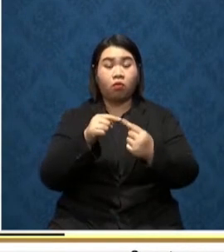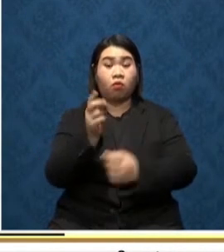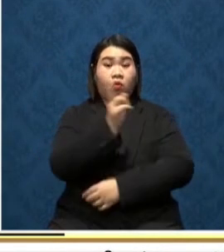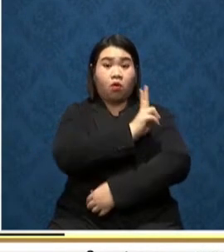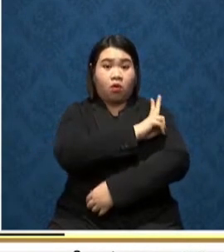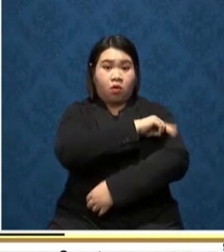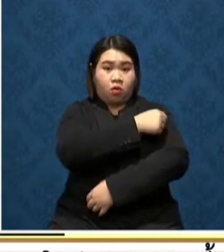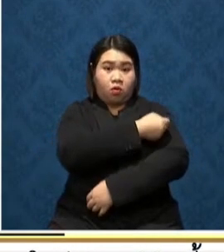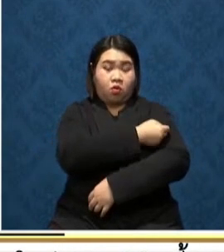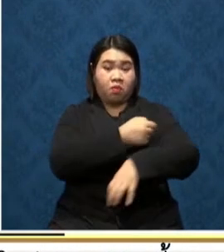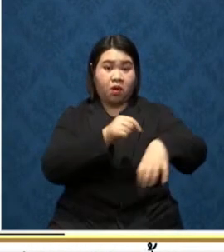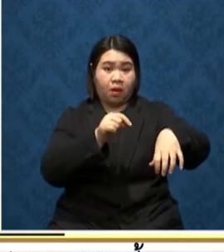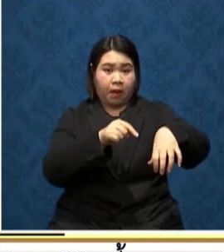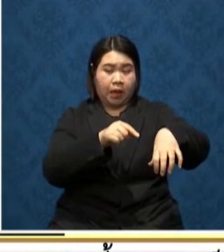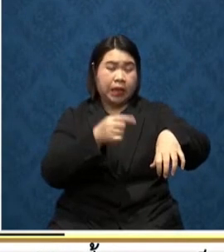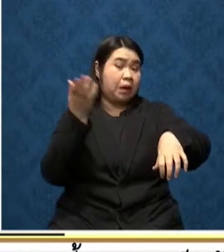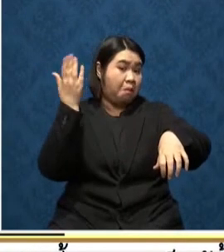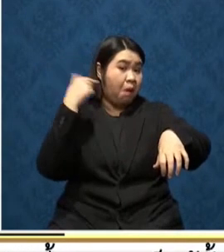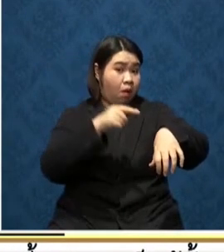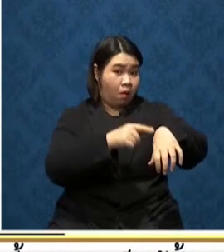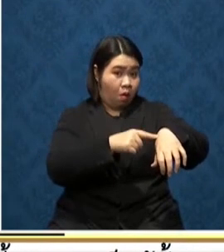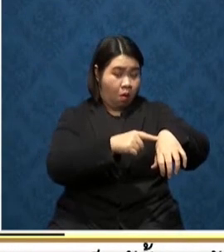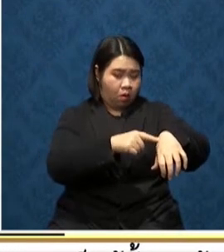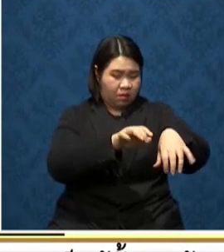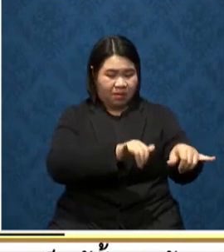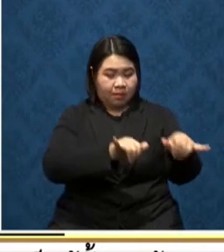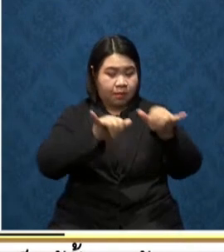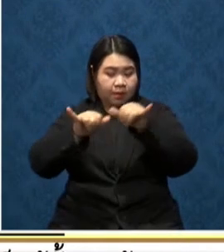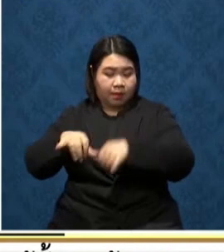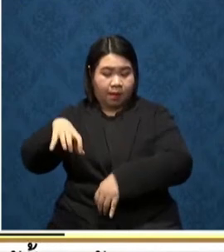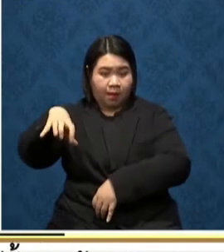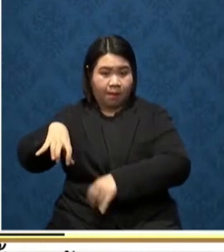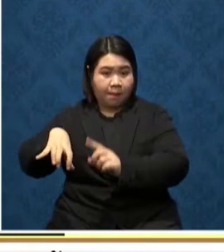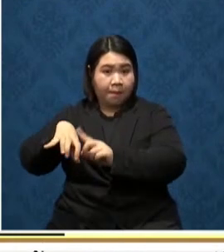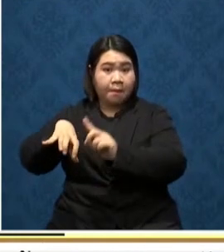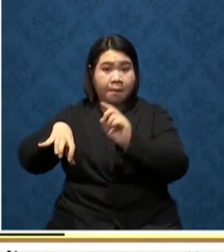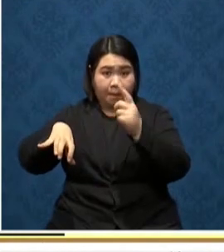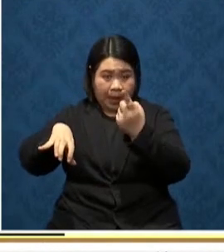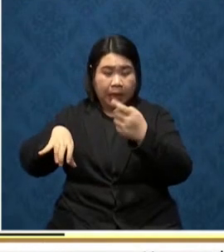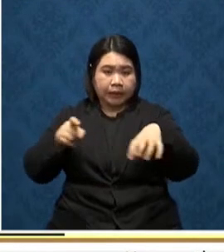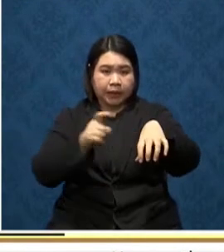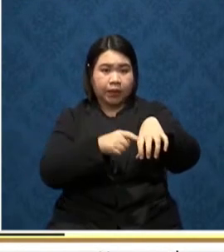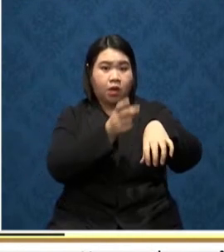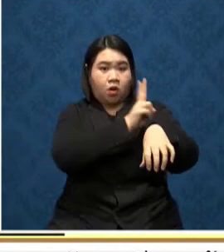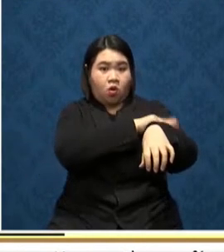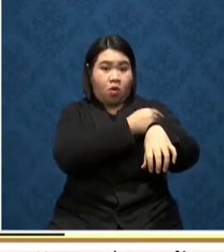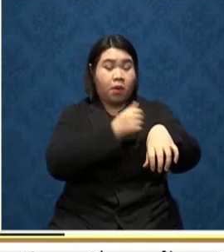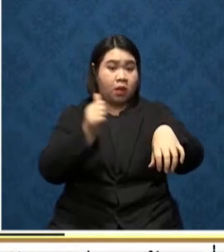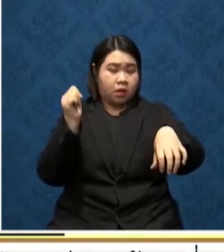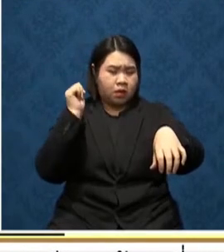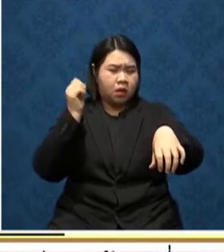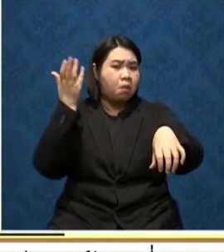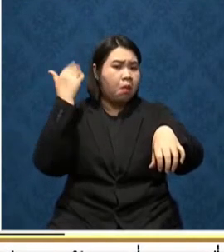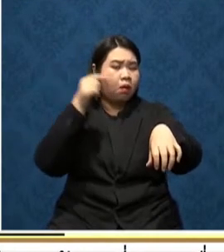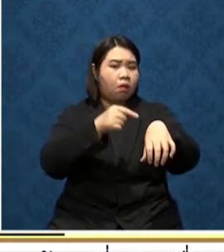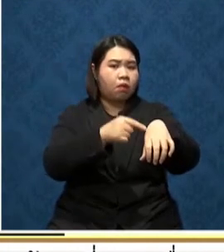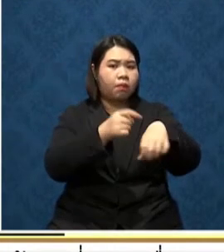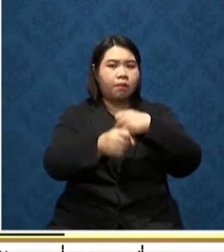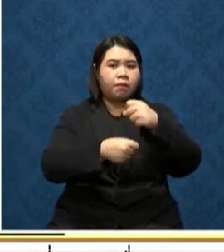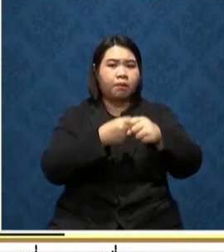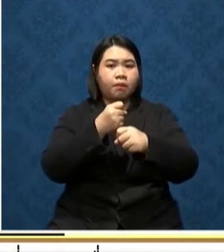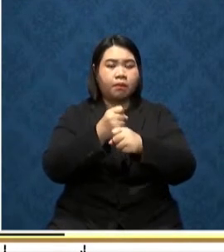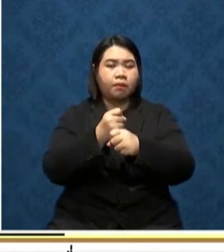เก่าเดิมและกโงบาลใหม่ย้ายมาแล้ว โรงบาลเก่าเดิมในขนาดนั้น ในปี